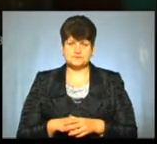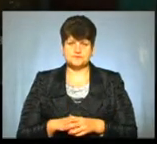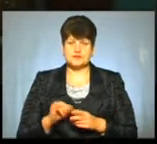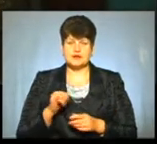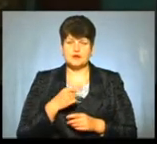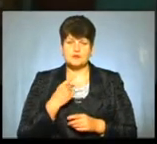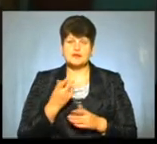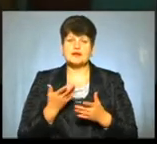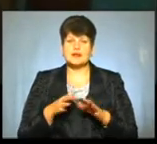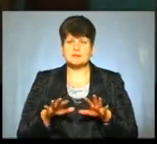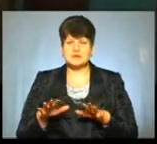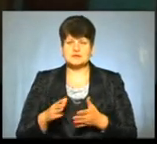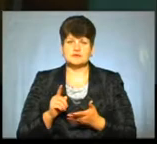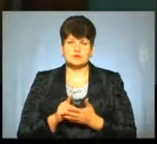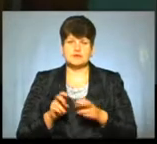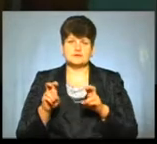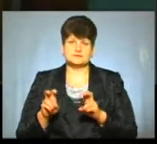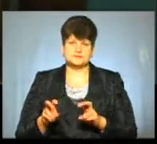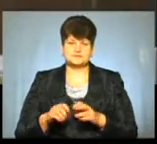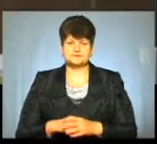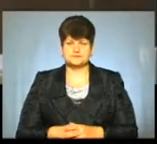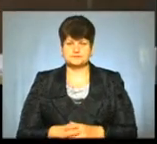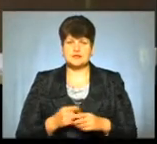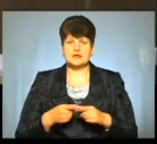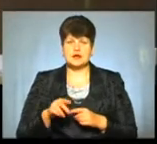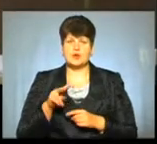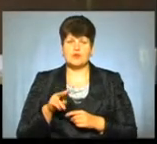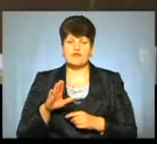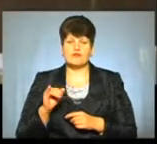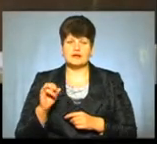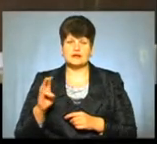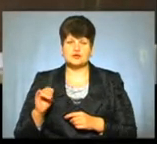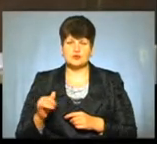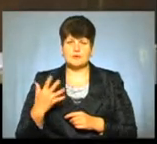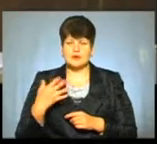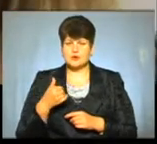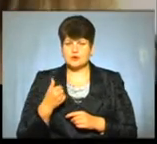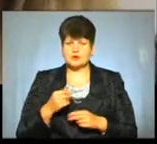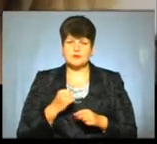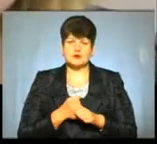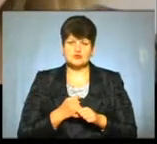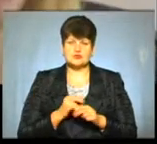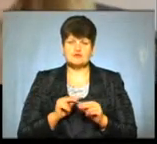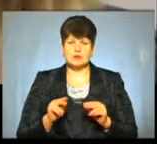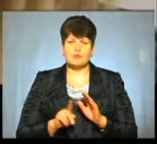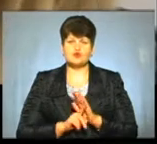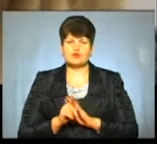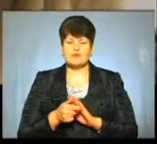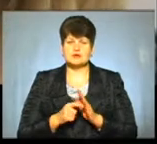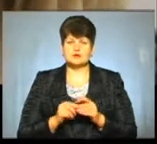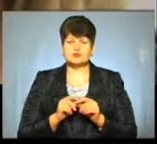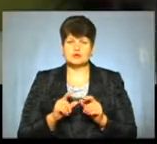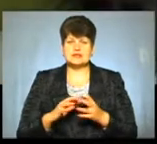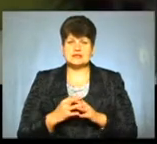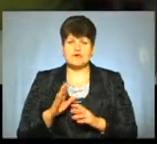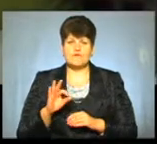і кажемо, на яке місце вони мають сідати. Це Любов Винничук. П'ятий рік працює вчителем початкових класів у школі